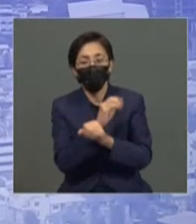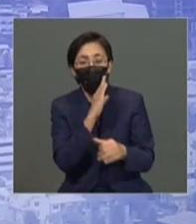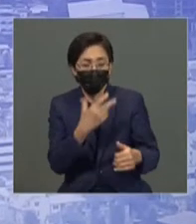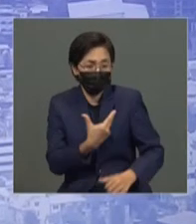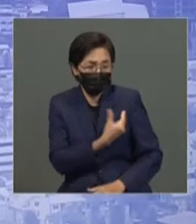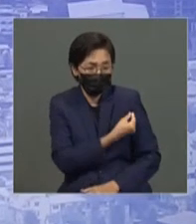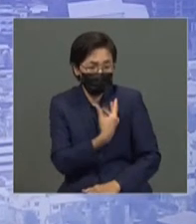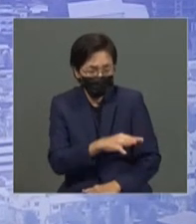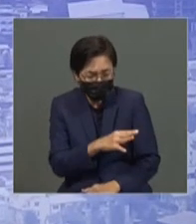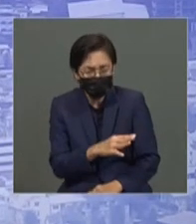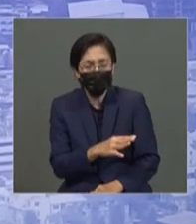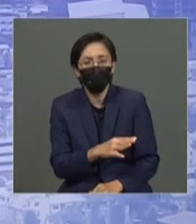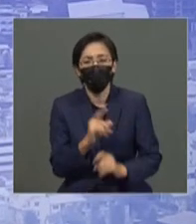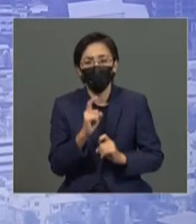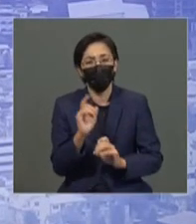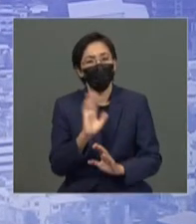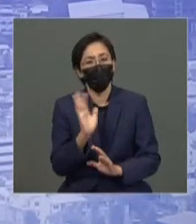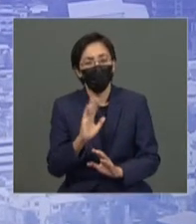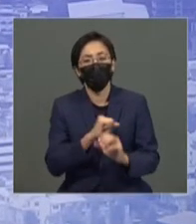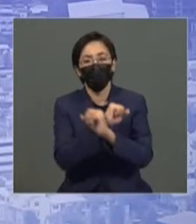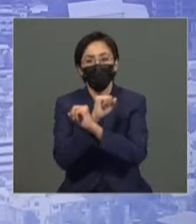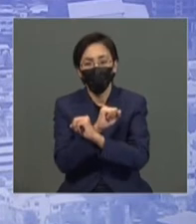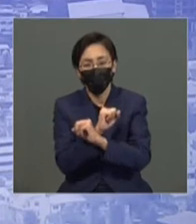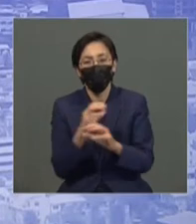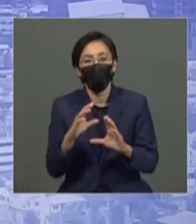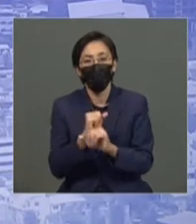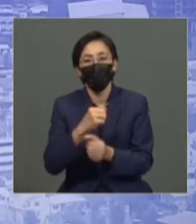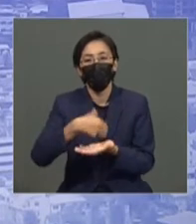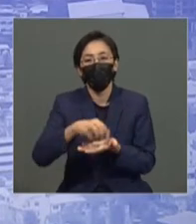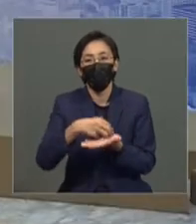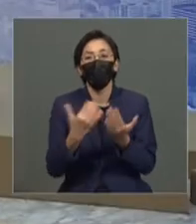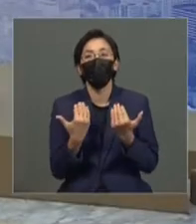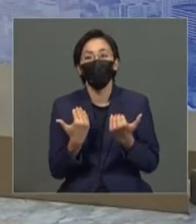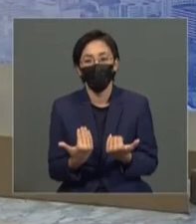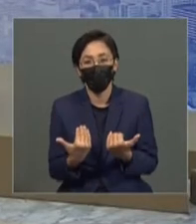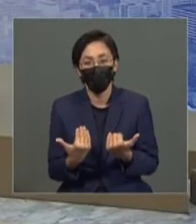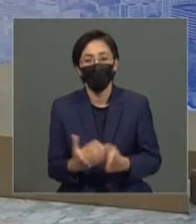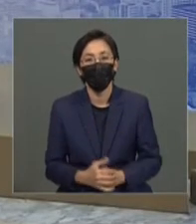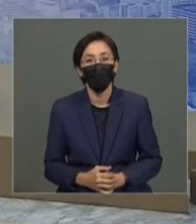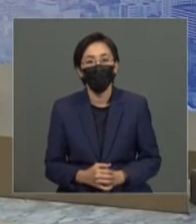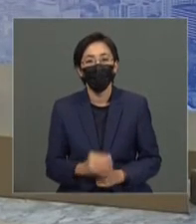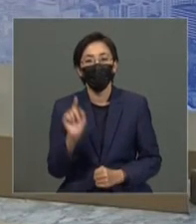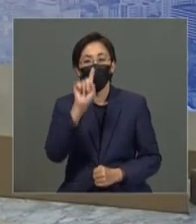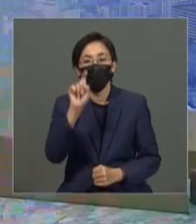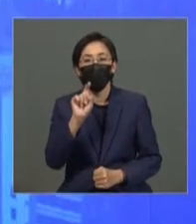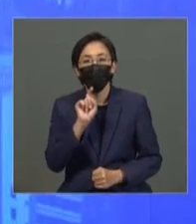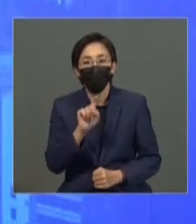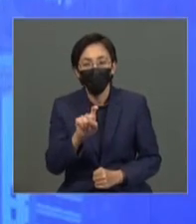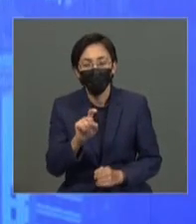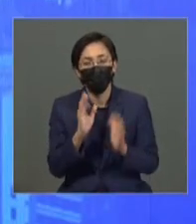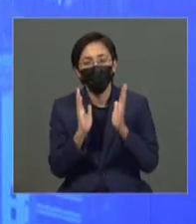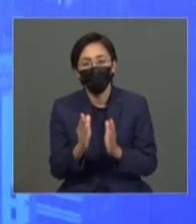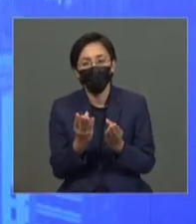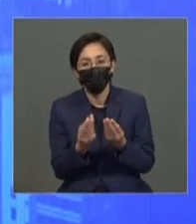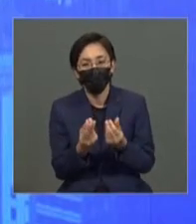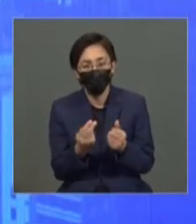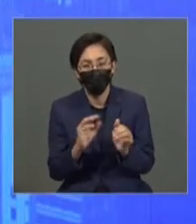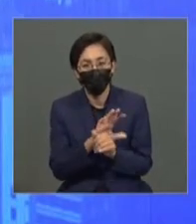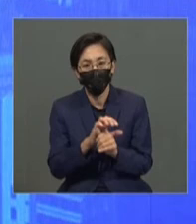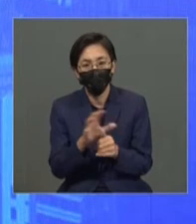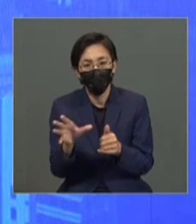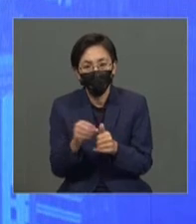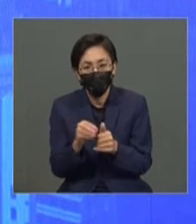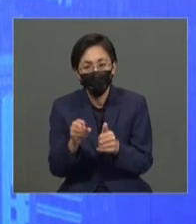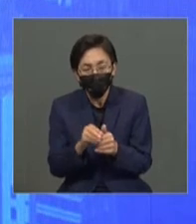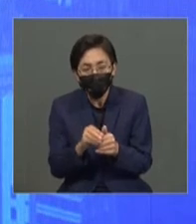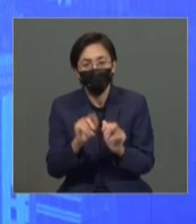ประชาชนค่ะก็ขอฝากไว้เท่านี้ค่ะสำหรับวันนี้ ครับสำหรับประเด็นคำถามนะครับวันนี้หลายคนเห็นตัวเลขผู้ติดเชื้อราย